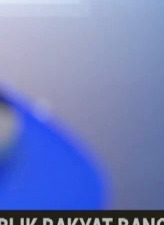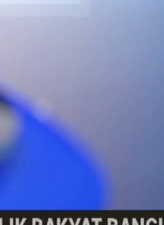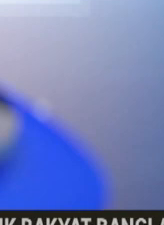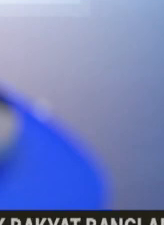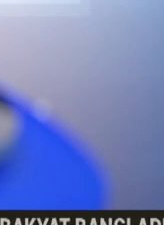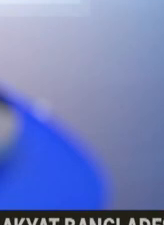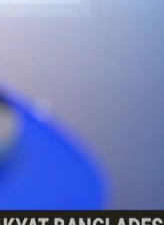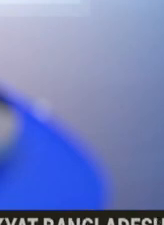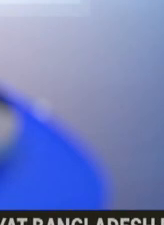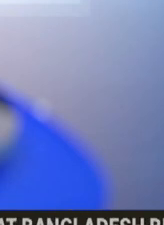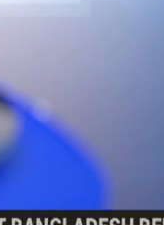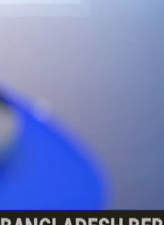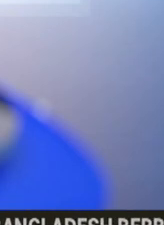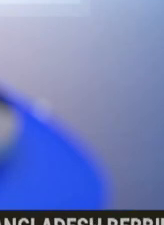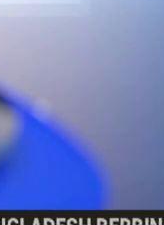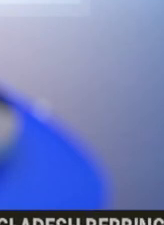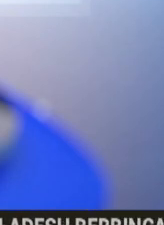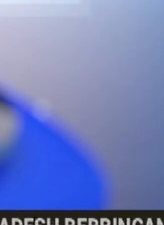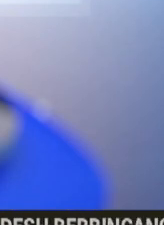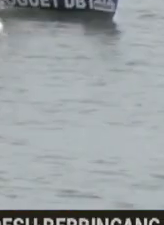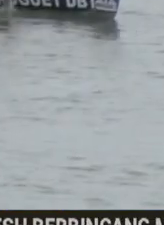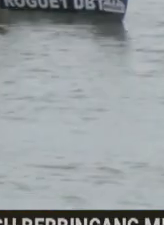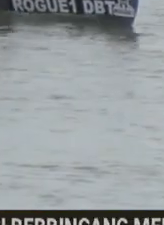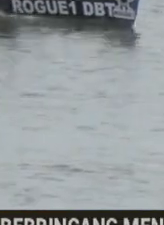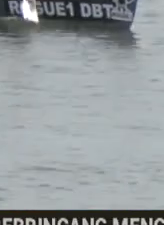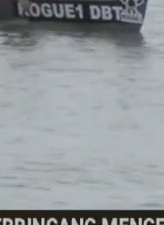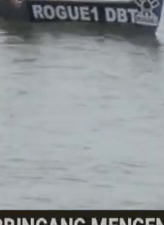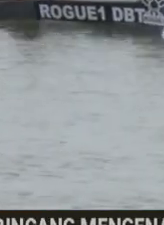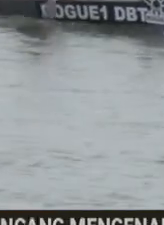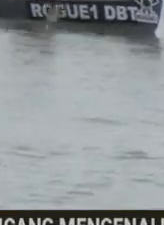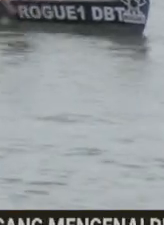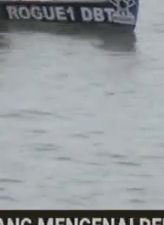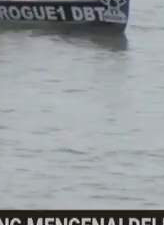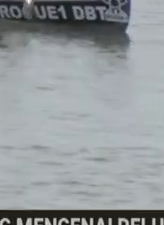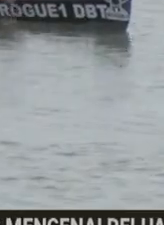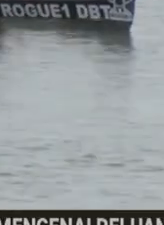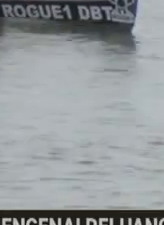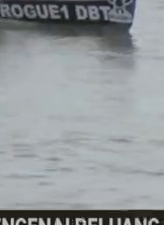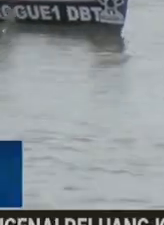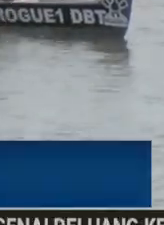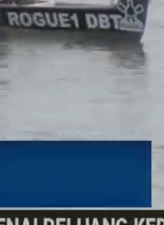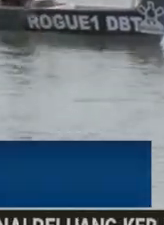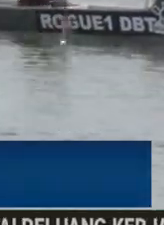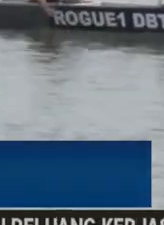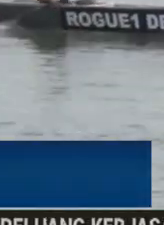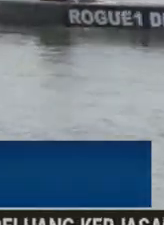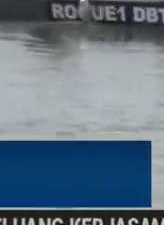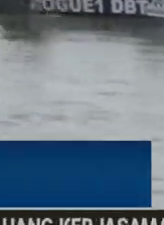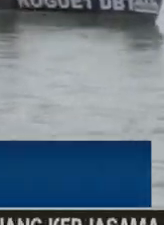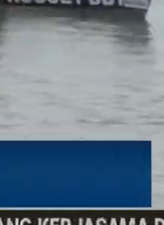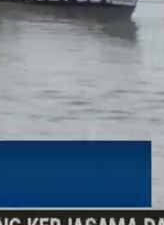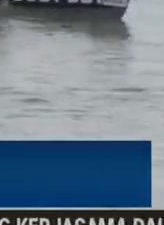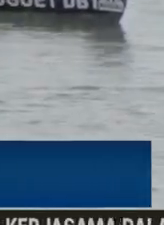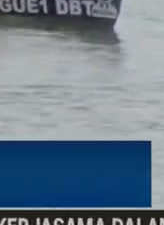beliau dan sukan bagi kategori 10 pekayo perahu fiber antara Kementerian dimenangi oleh jabatan